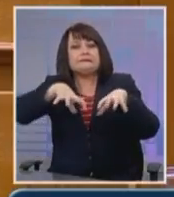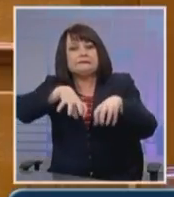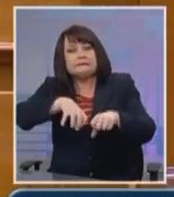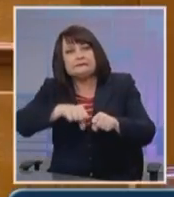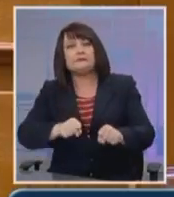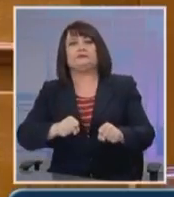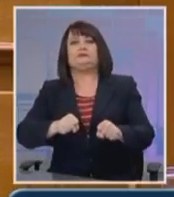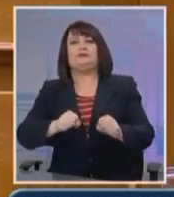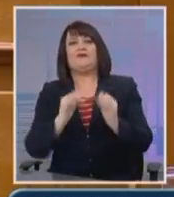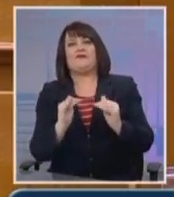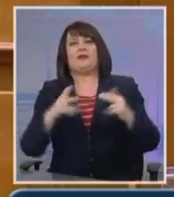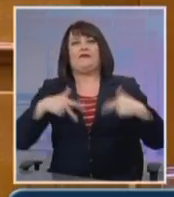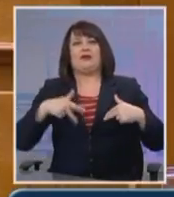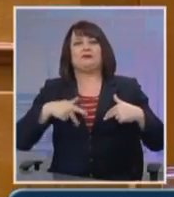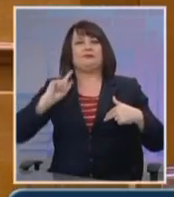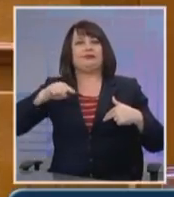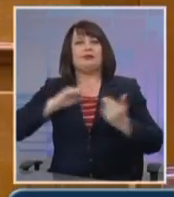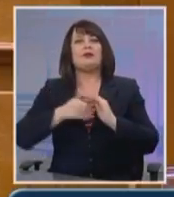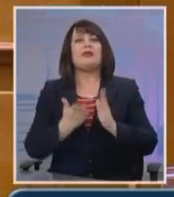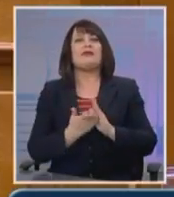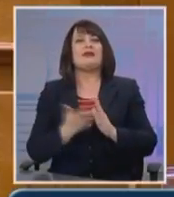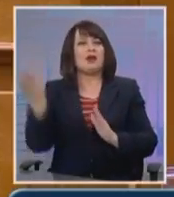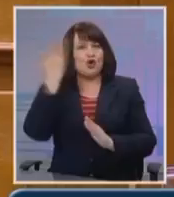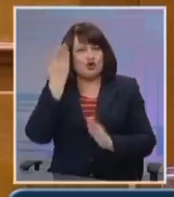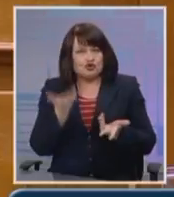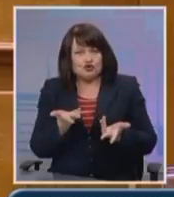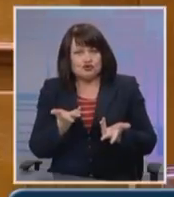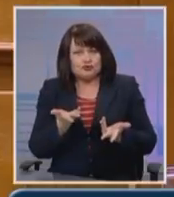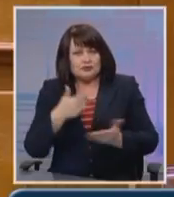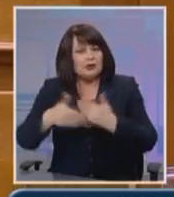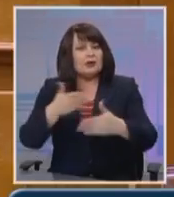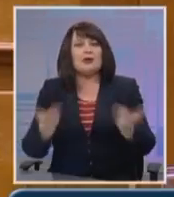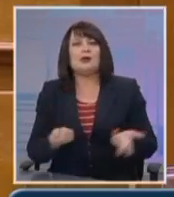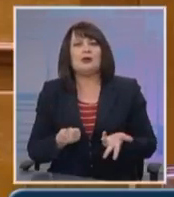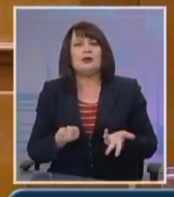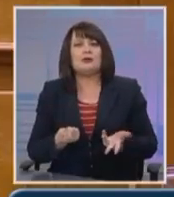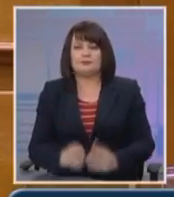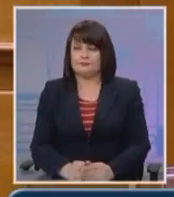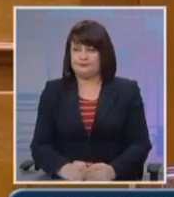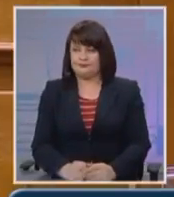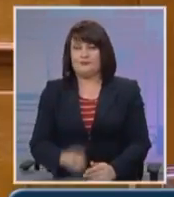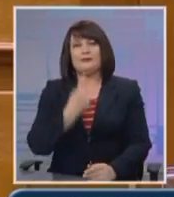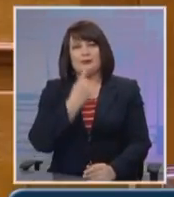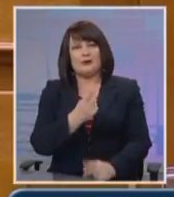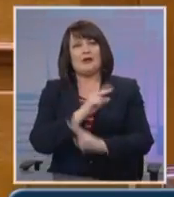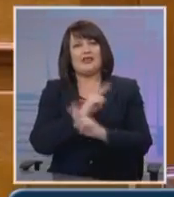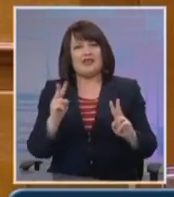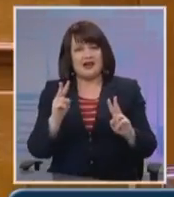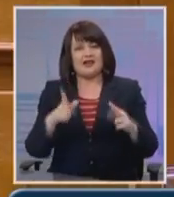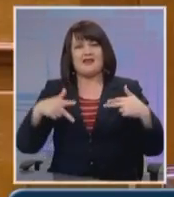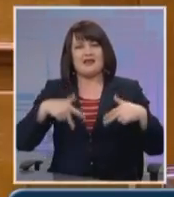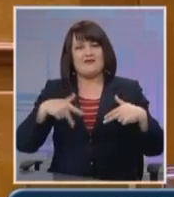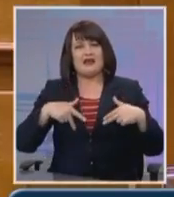εξουσία, αδιαφορώντας για το κόστος παραμονής. Γι' αυτό και το λέμε ξεκάθαρα. Η